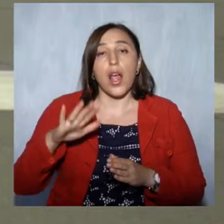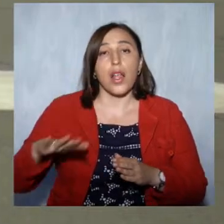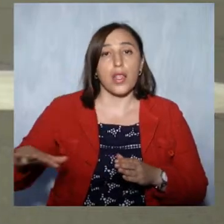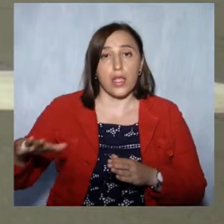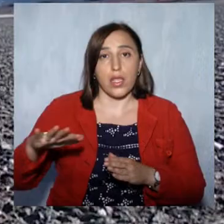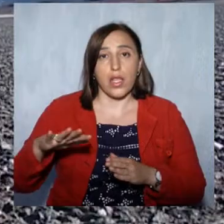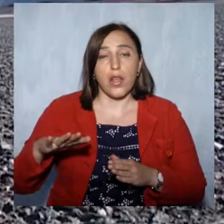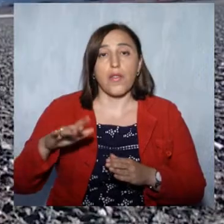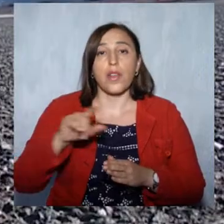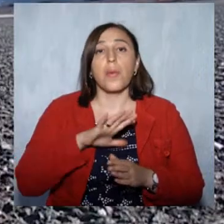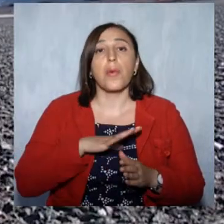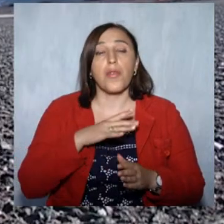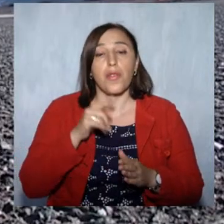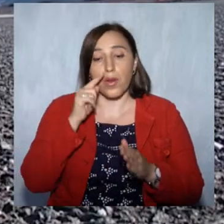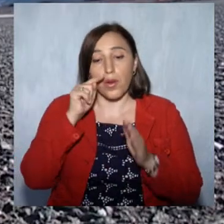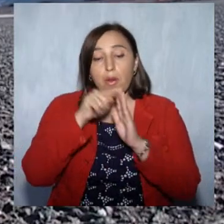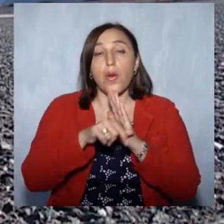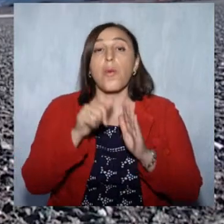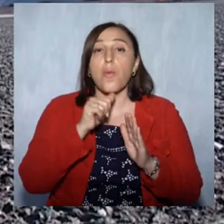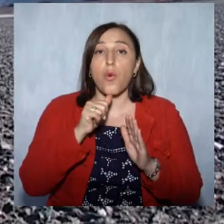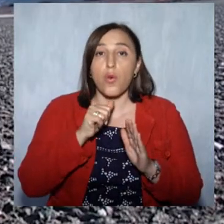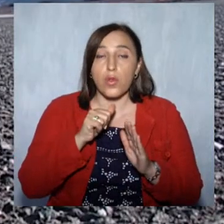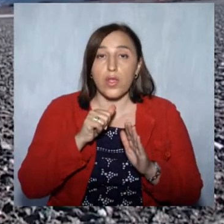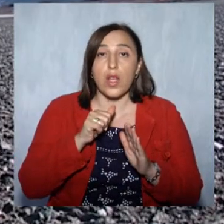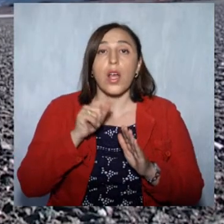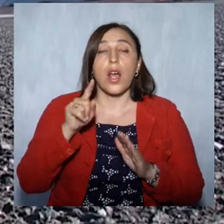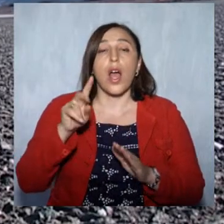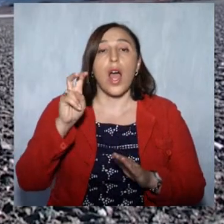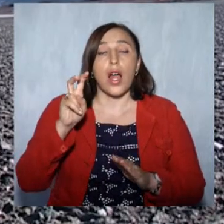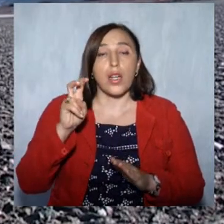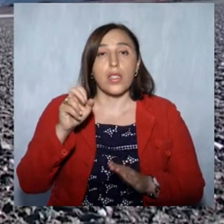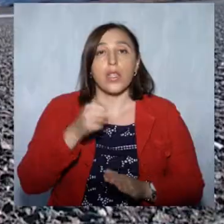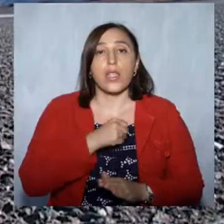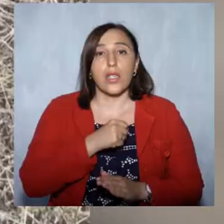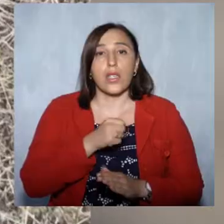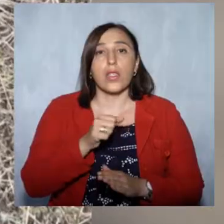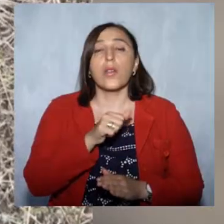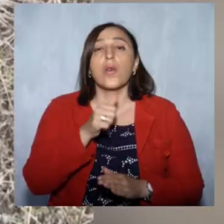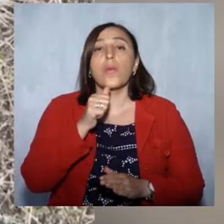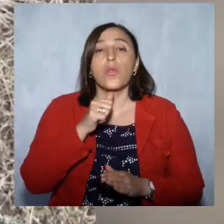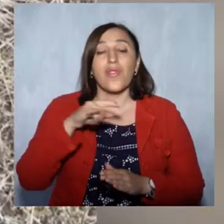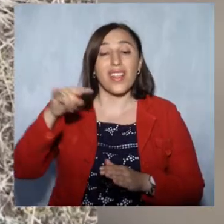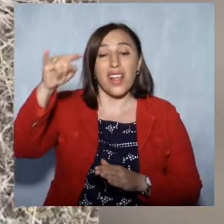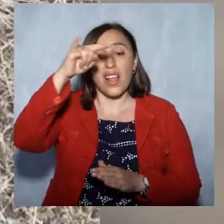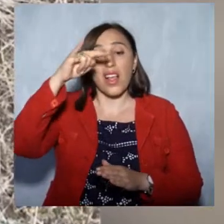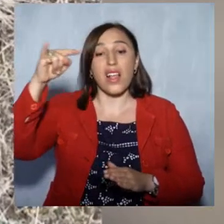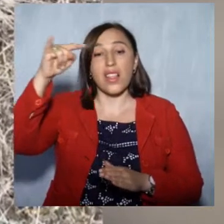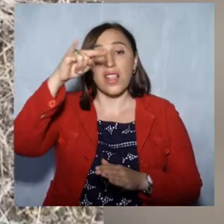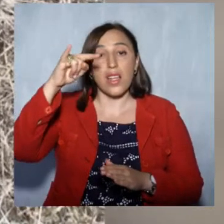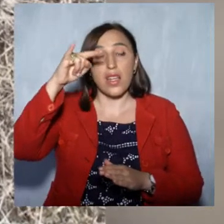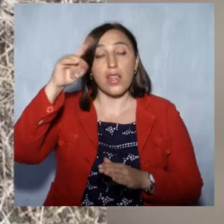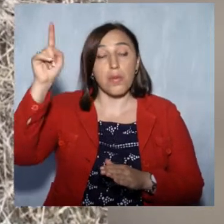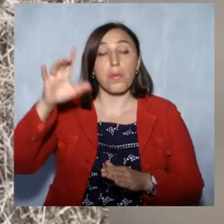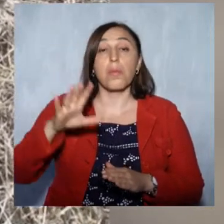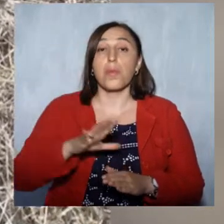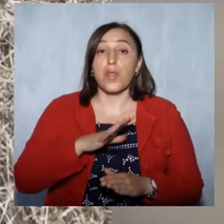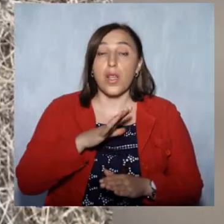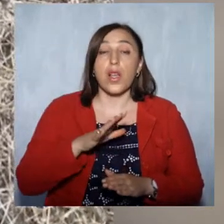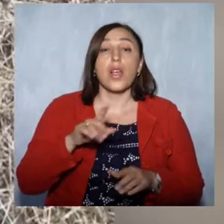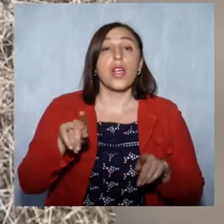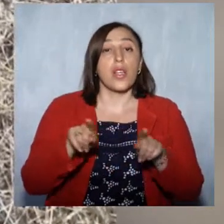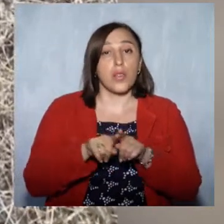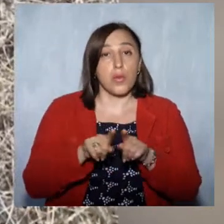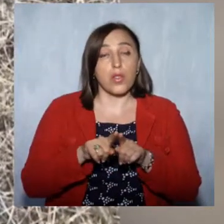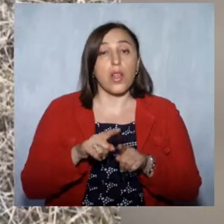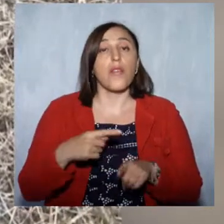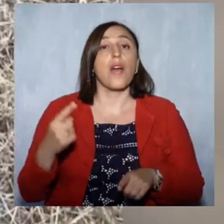գիծը։ Դրանից առաջ ադրբեջանական զինուժը Արցախի մարտական դիրքերի ուղությամբ հարվածային անօթաչու թռչող սարքեր էր կիրառել։ Ավելի վաղել